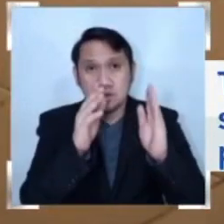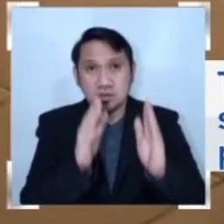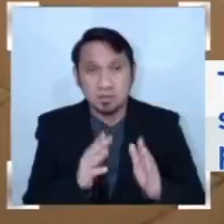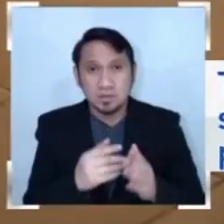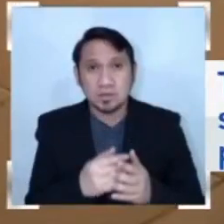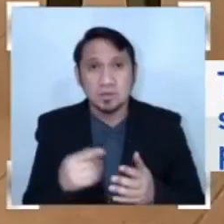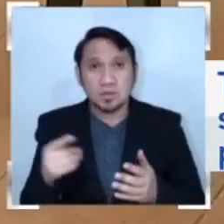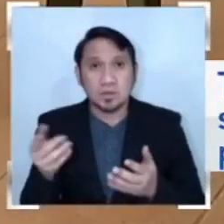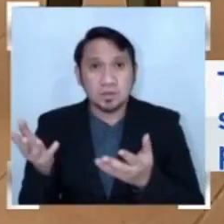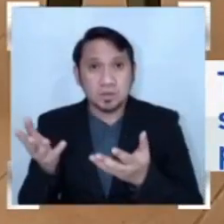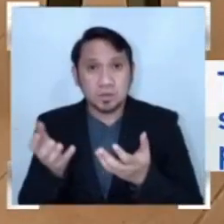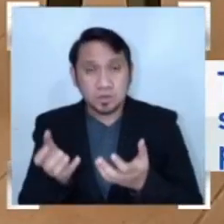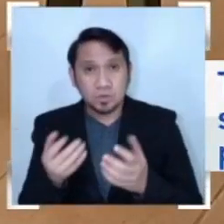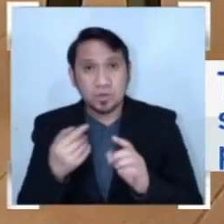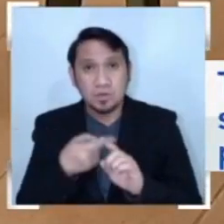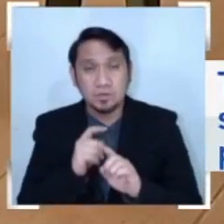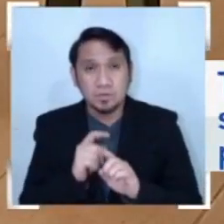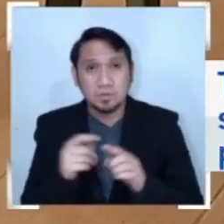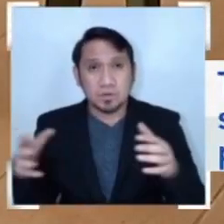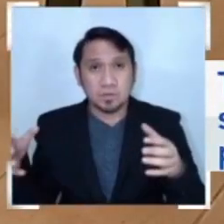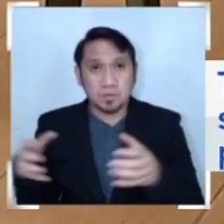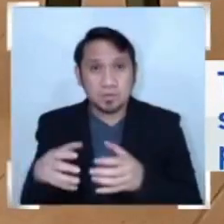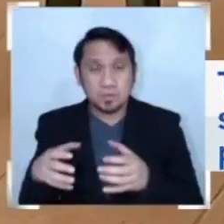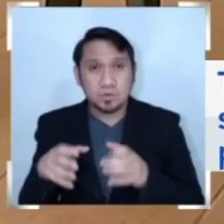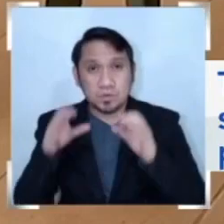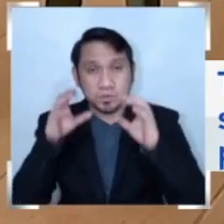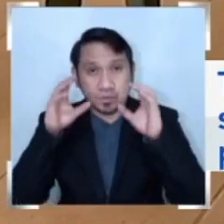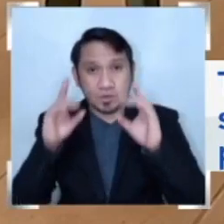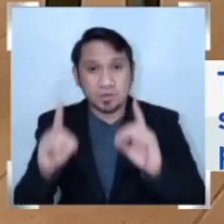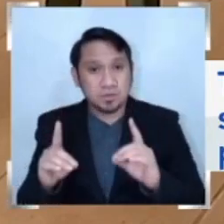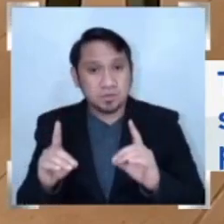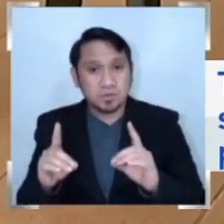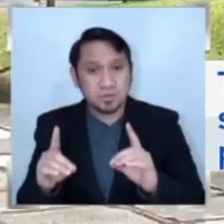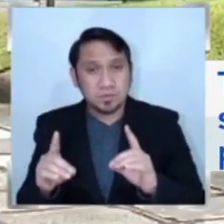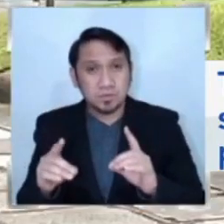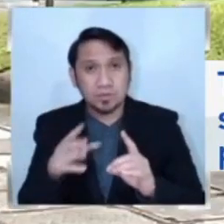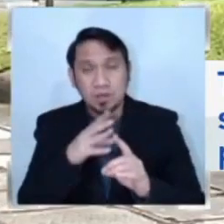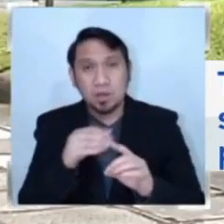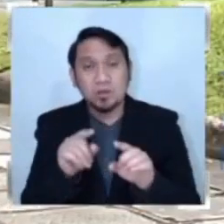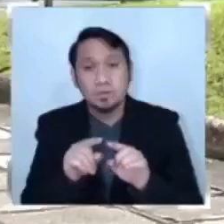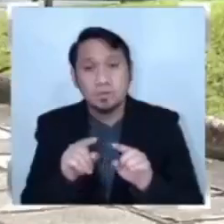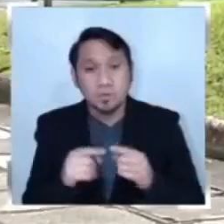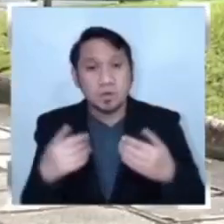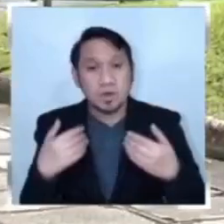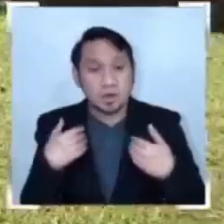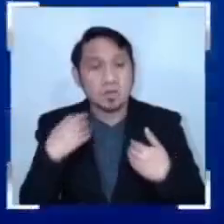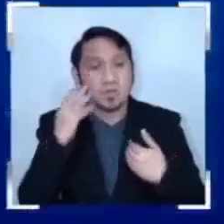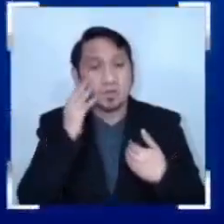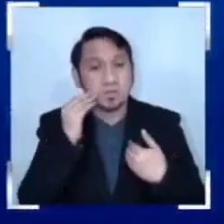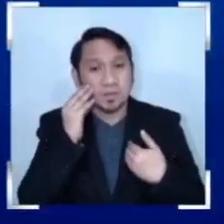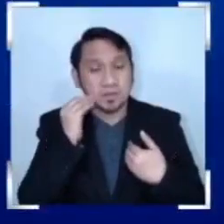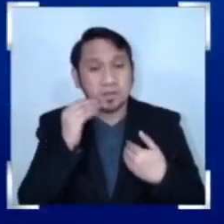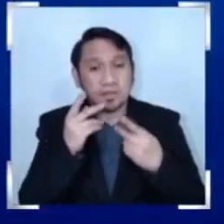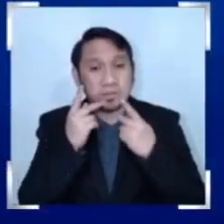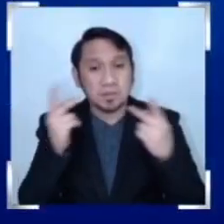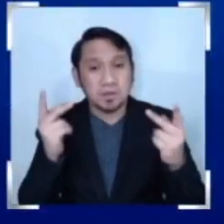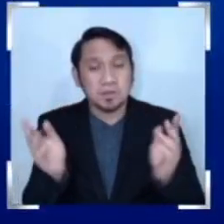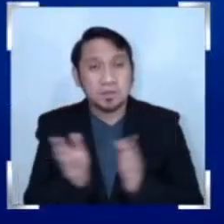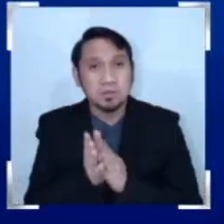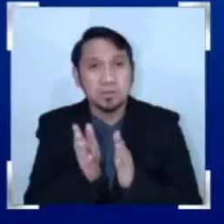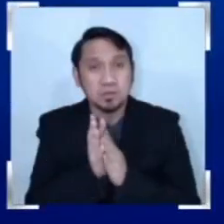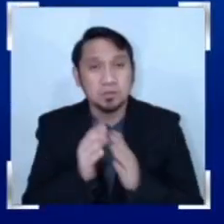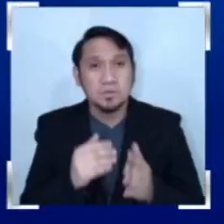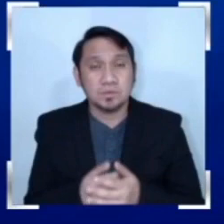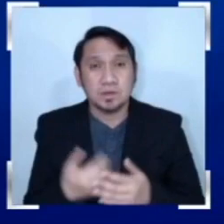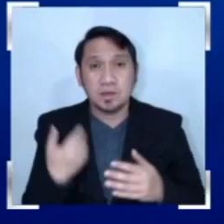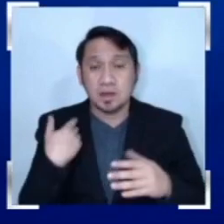nilang galing sa sektor ng edukasyon at nasubok magturo sa public school ang mamumuno sa DepEd. May mga appointments in the past, no,